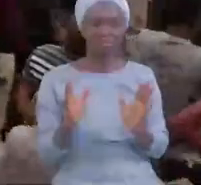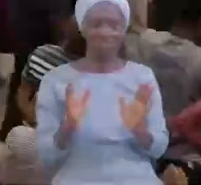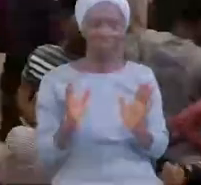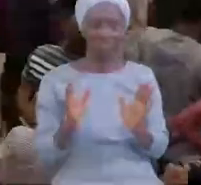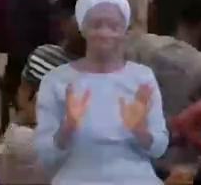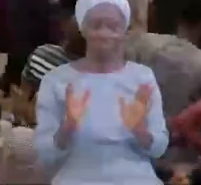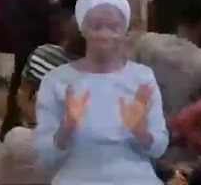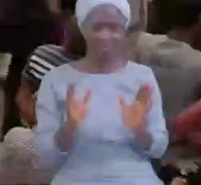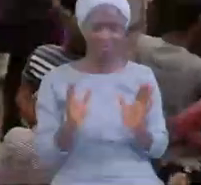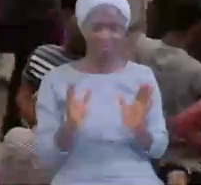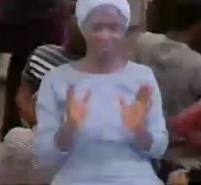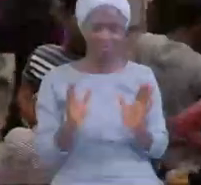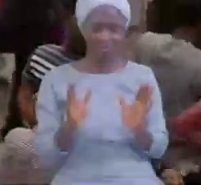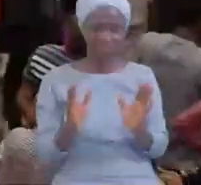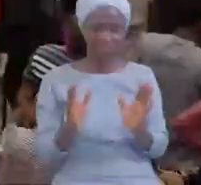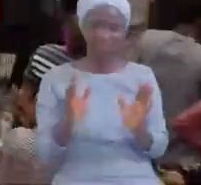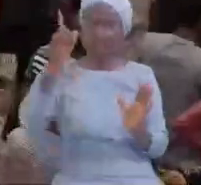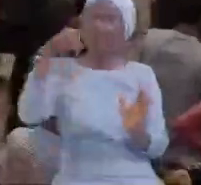Et que je mets mes paroles dans ta bouche.